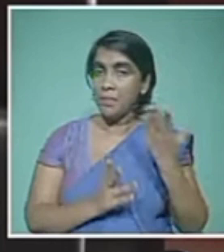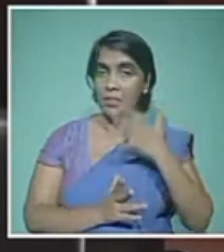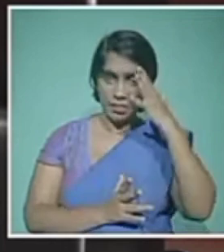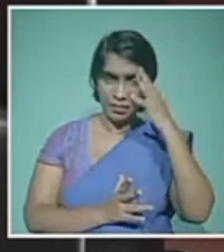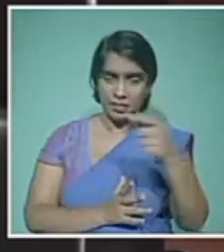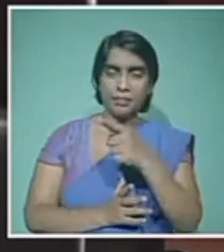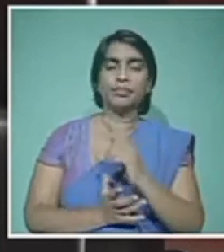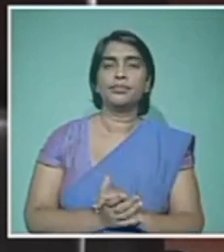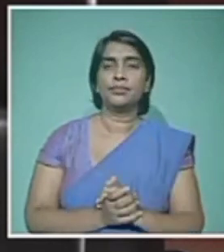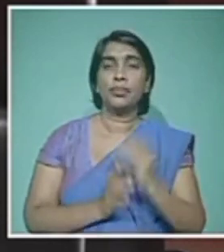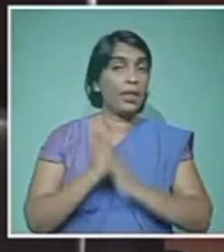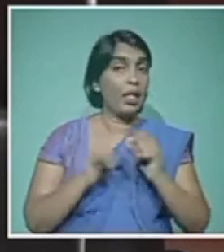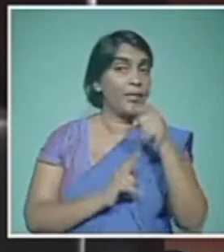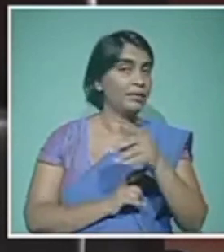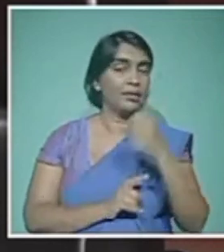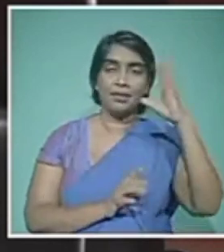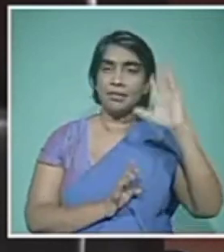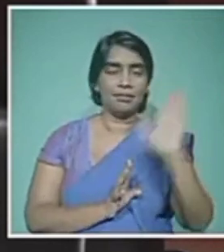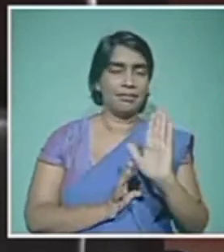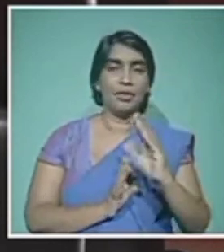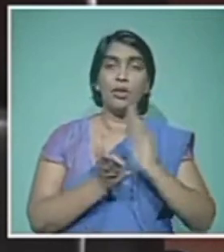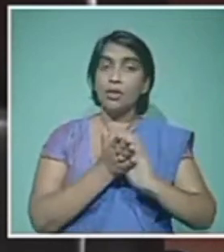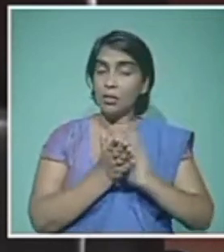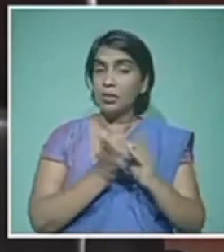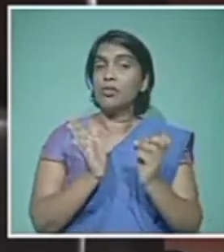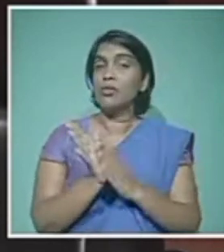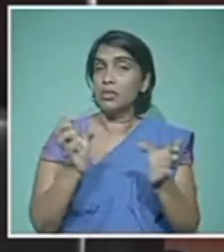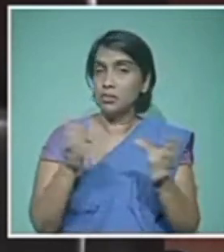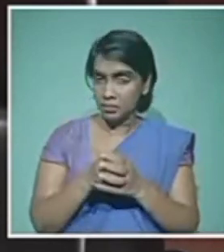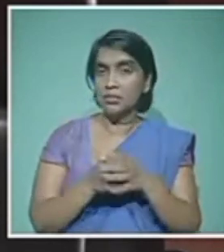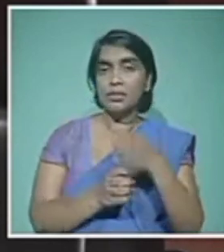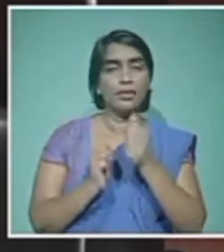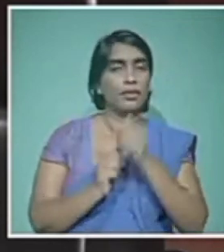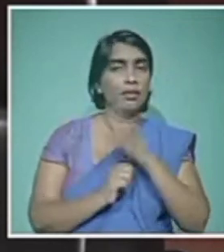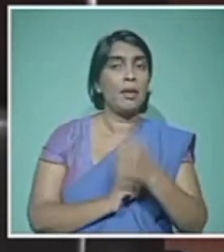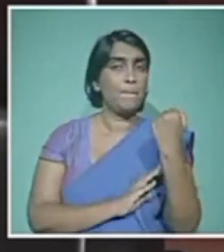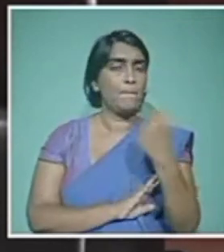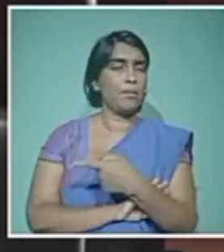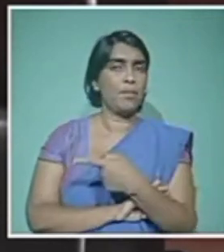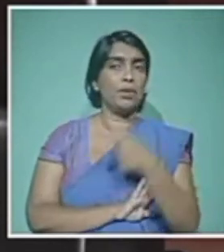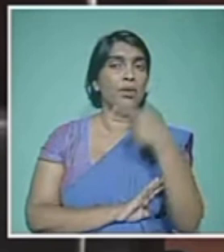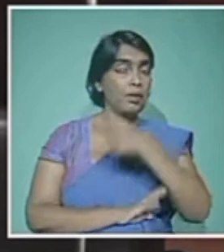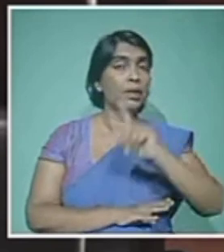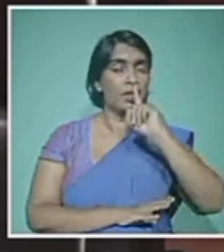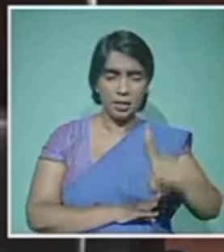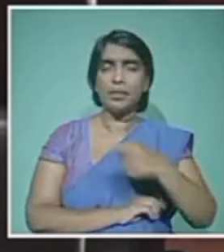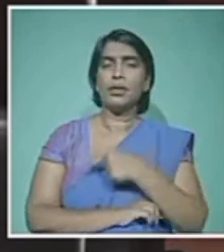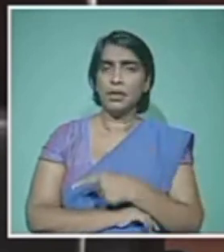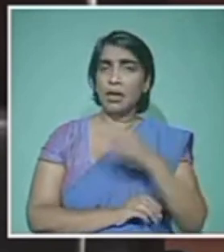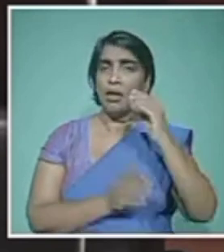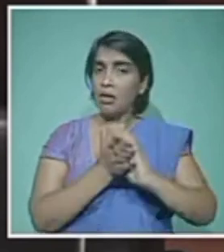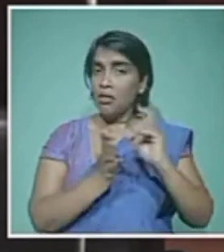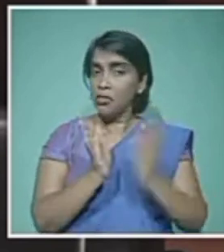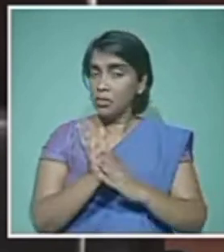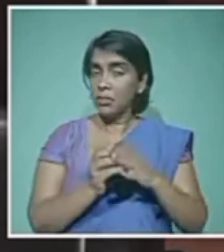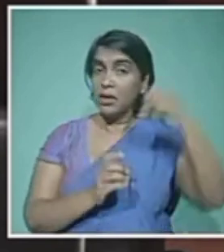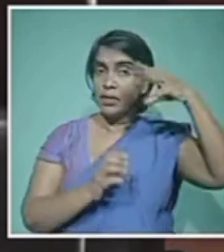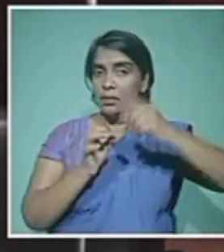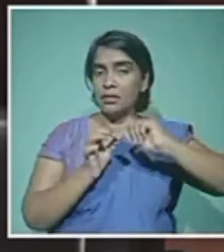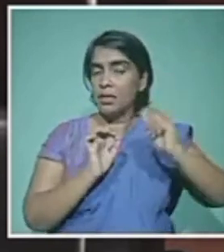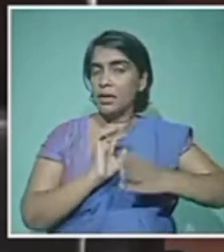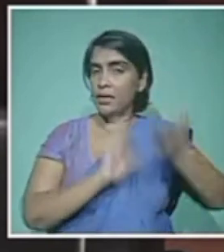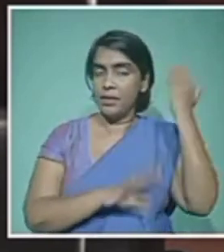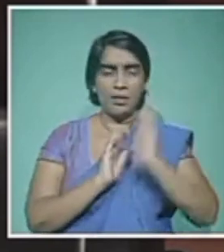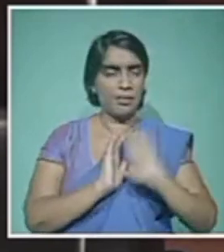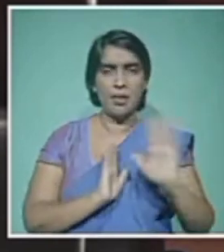තියාගන්න. ඇමතිවරයාට බෑ. ඒක උපයෝගිතා කමිසමෙන්තය කරන්න ඕනේ. එතුමාගේ බලය තියෙන්නේ. එතුමා කියනවා පැහැදිලිව විදුලි බලය වැඩි කියන්න අවශ්‍යතාවයක් නැහැ